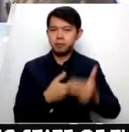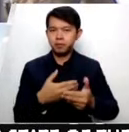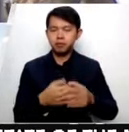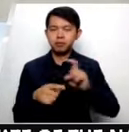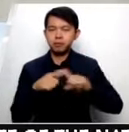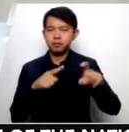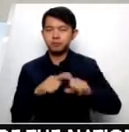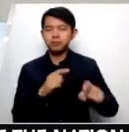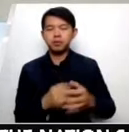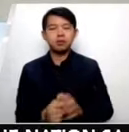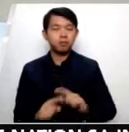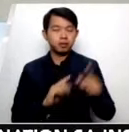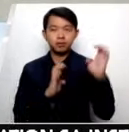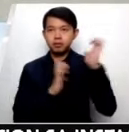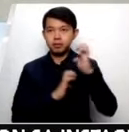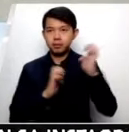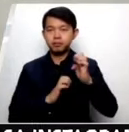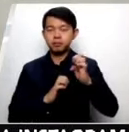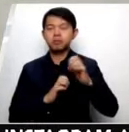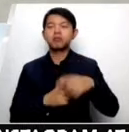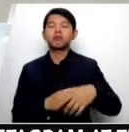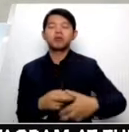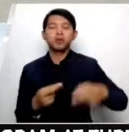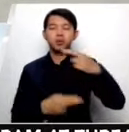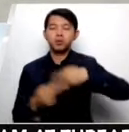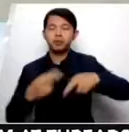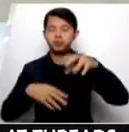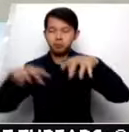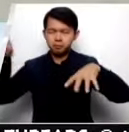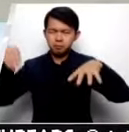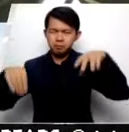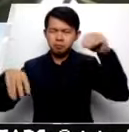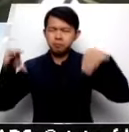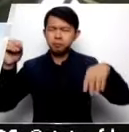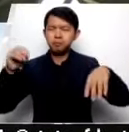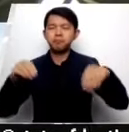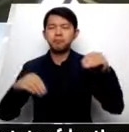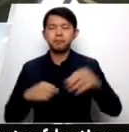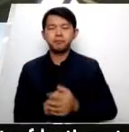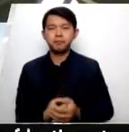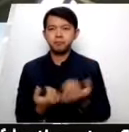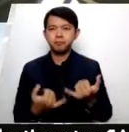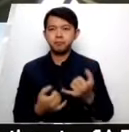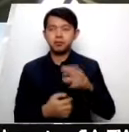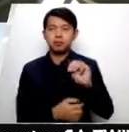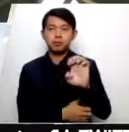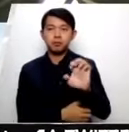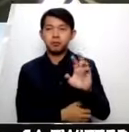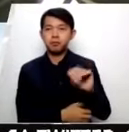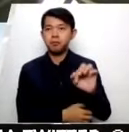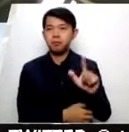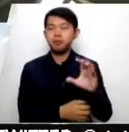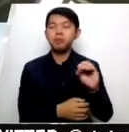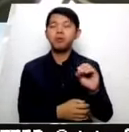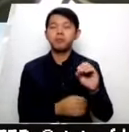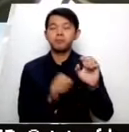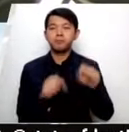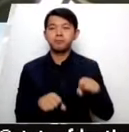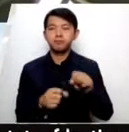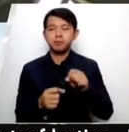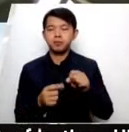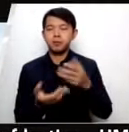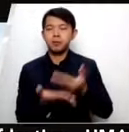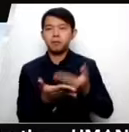brownout dahil sa force outage sa mga planta sa spot market bibili ng kuryente emal pero hindi pa nila masabi k